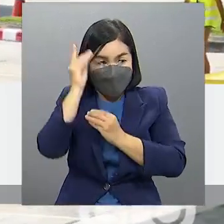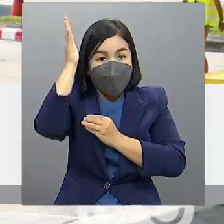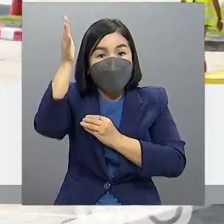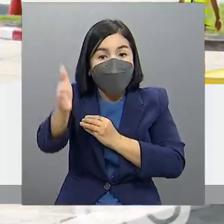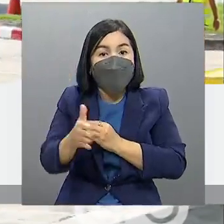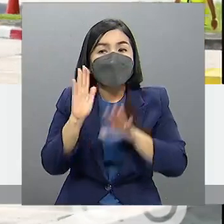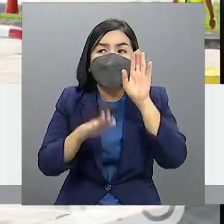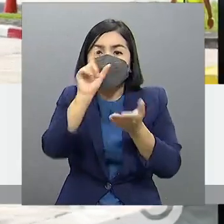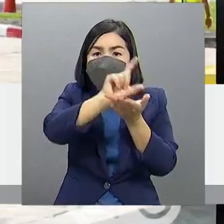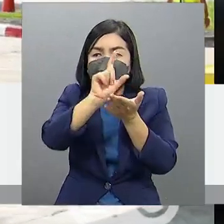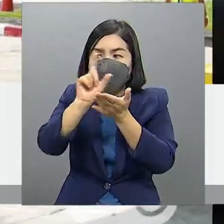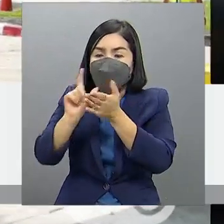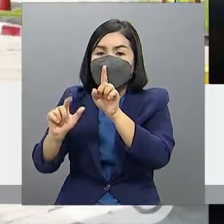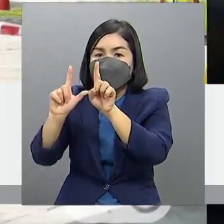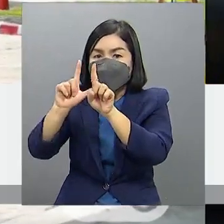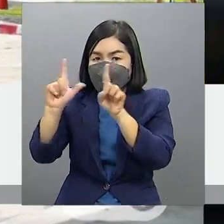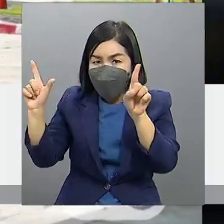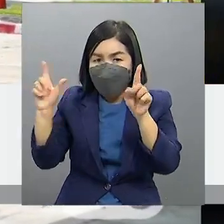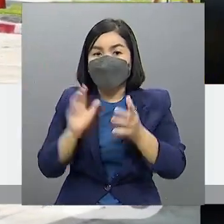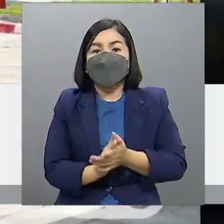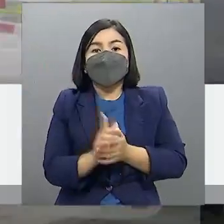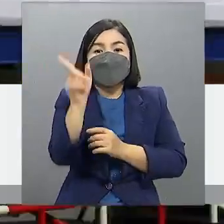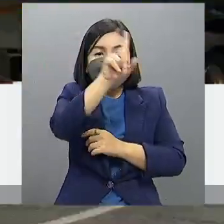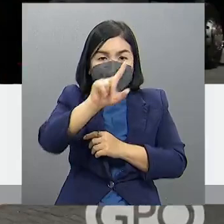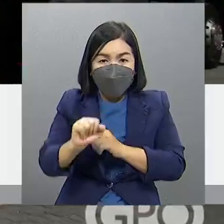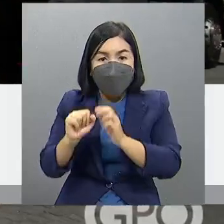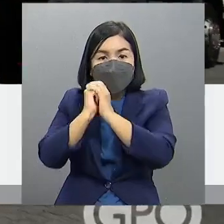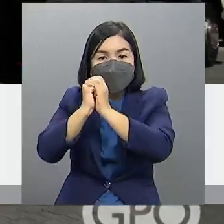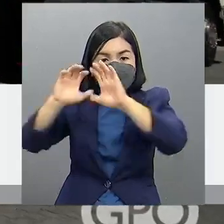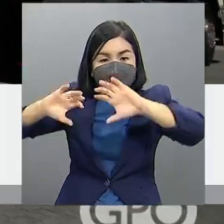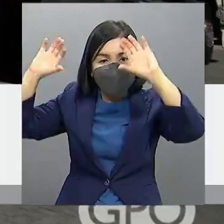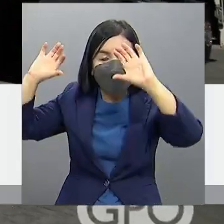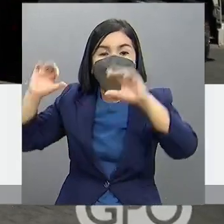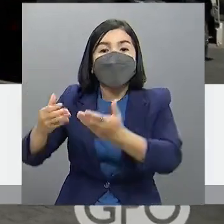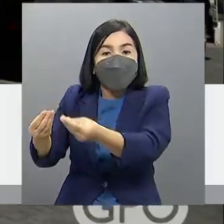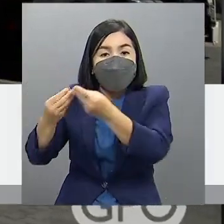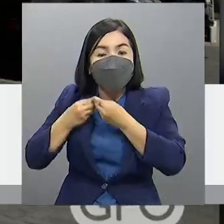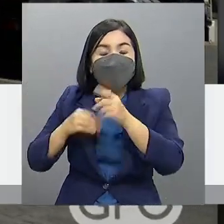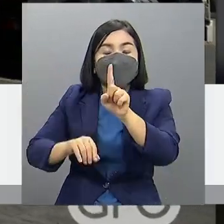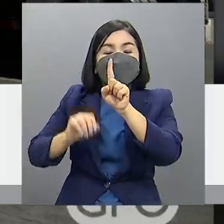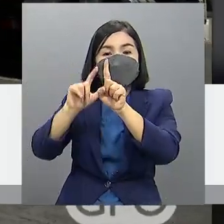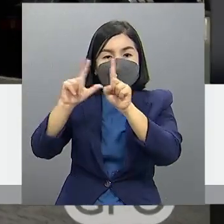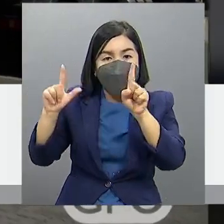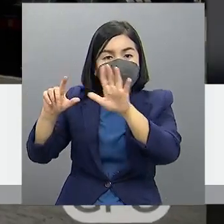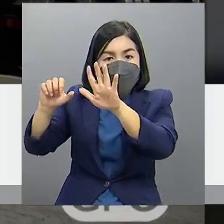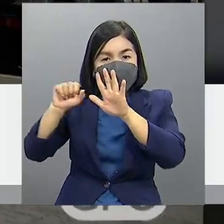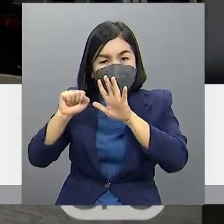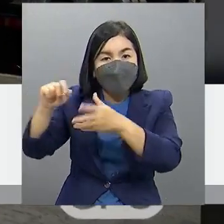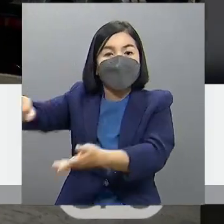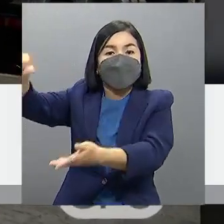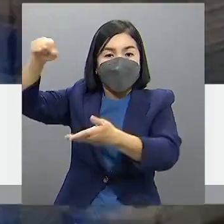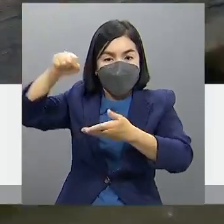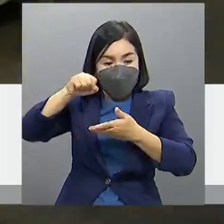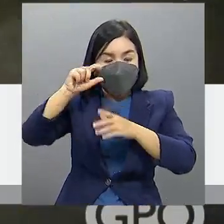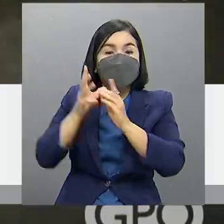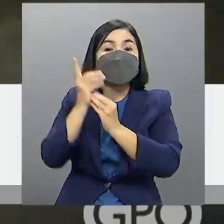ส่วนวัคซีนที่โนแบคที่รัฐบาลจีนบริจาคมาให้อีกล้าน 5แสนโด๊สก็ได้รับแจ้งวันหน้าจะเดินทางมาถึงนัยสำคัญหน้า